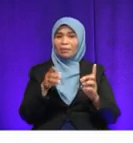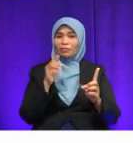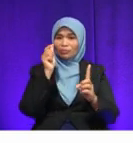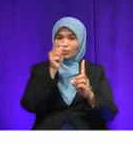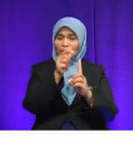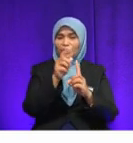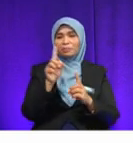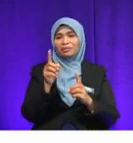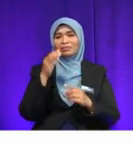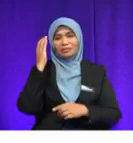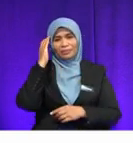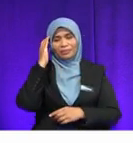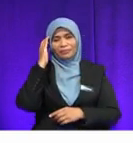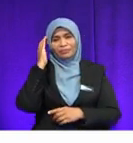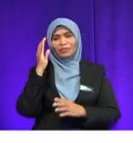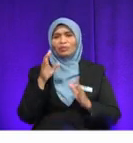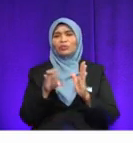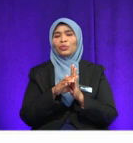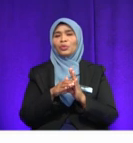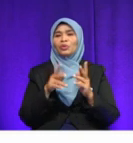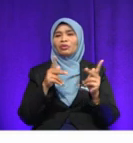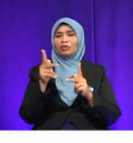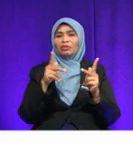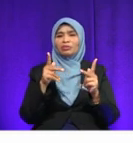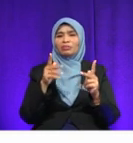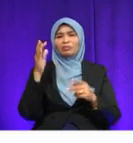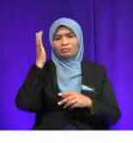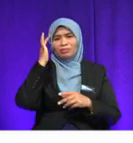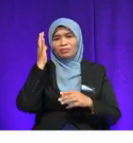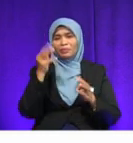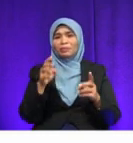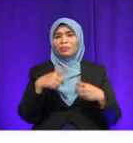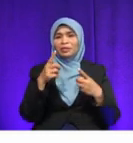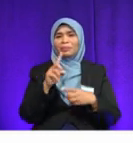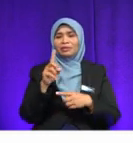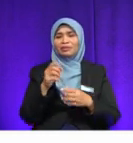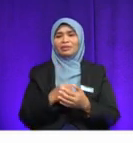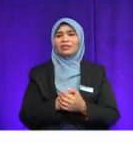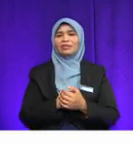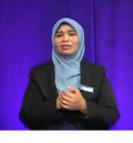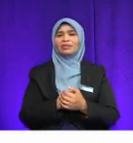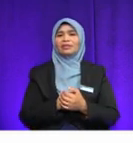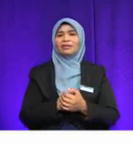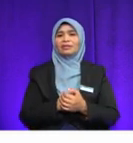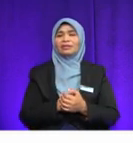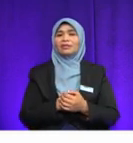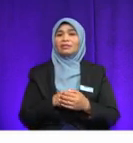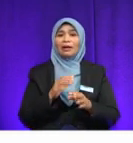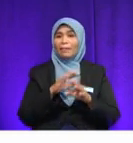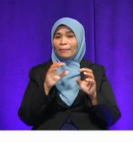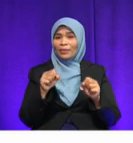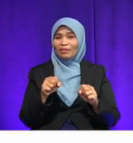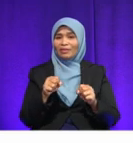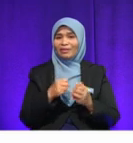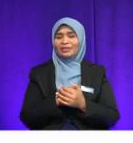Ustaz Bagaimana tak tahu kemana langkahku pergi di situlah aku berhenti akan semudah Saya